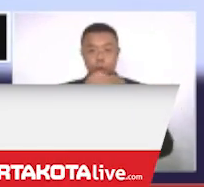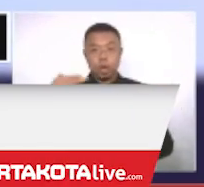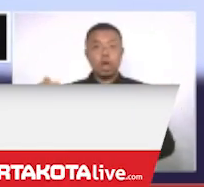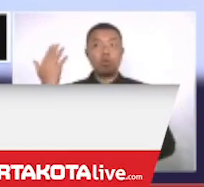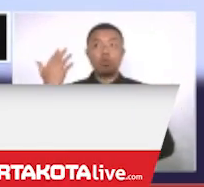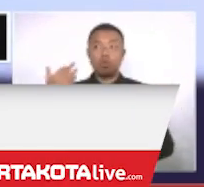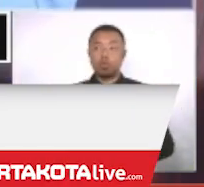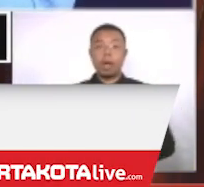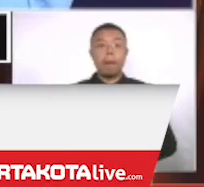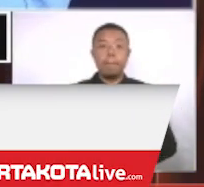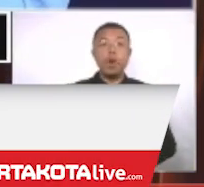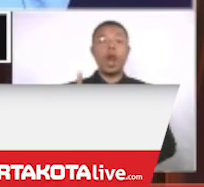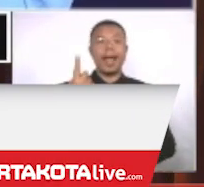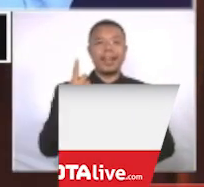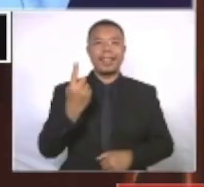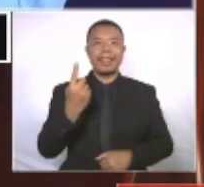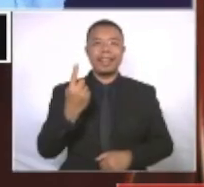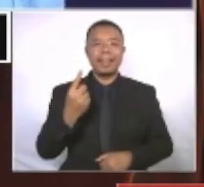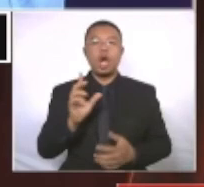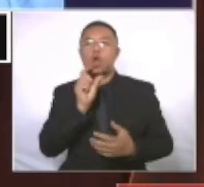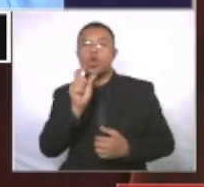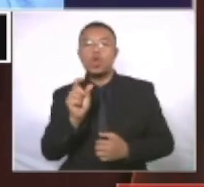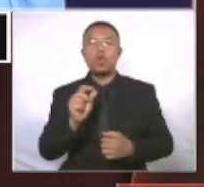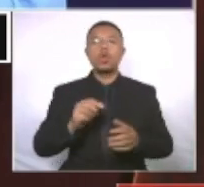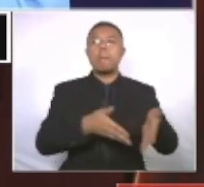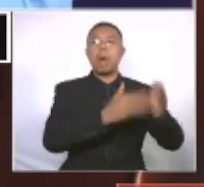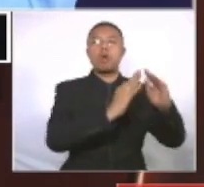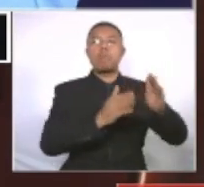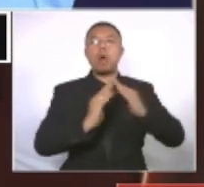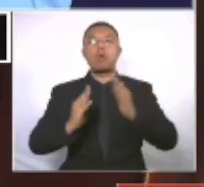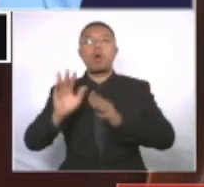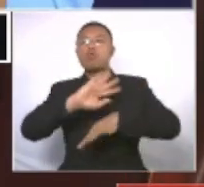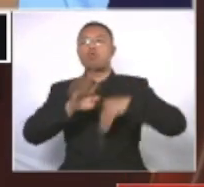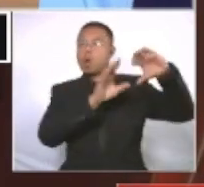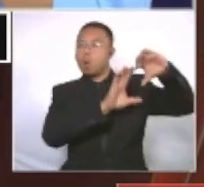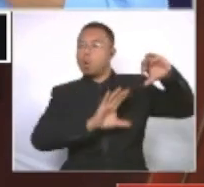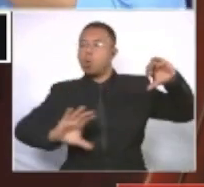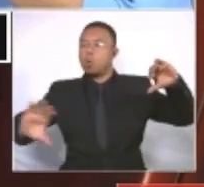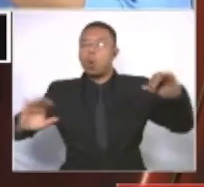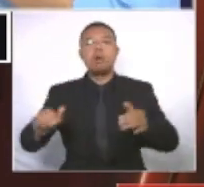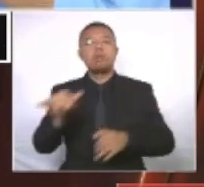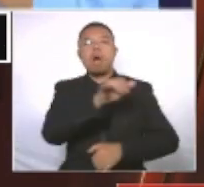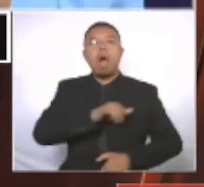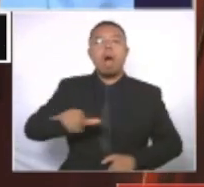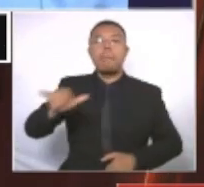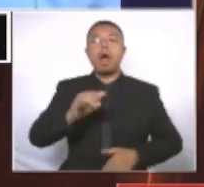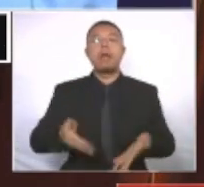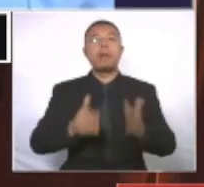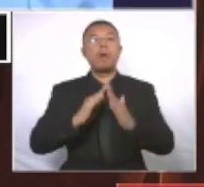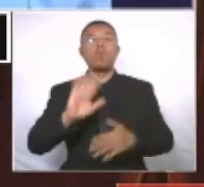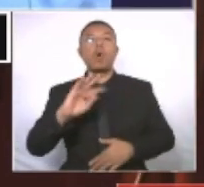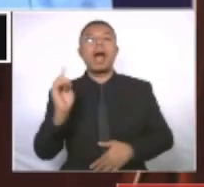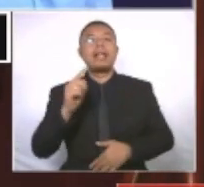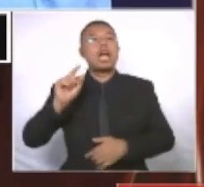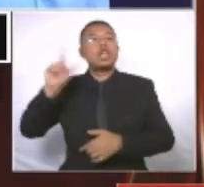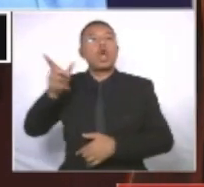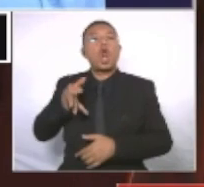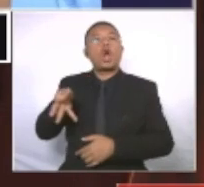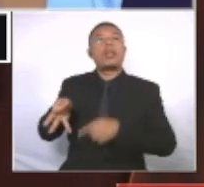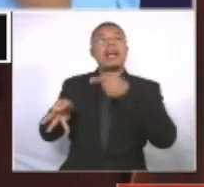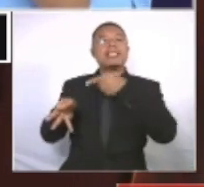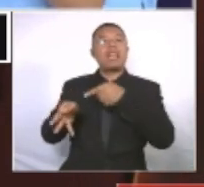itu sudah memulai yang namanya pemerataan pembangunan. Yang dibangun bukan hanya Solo saja.